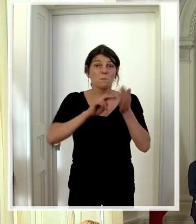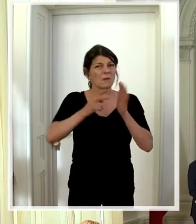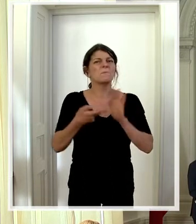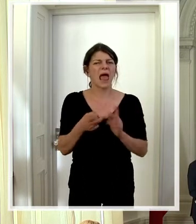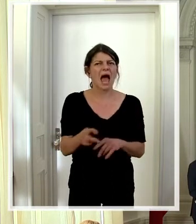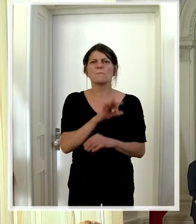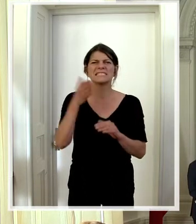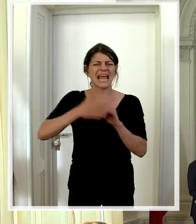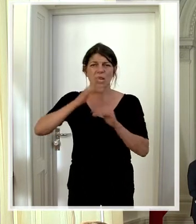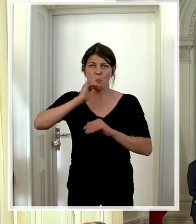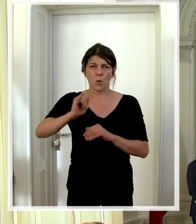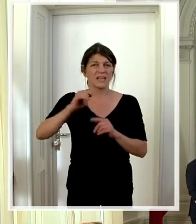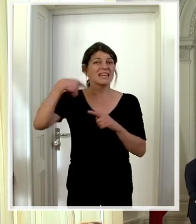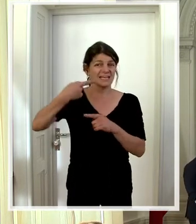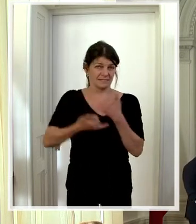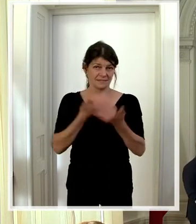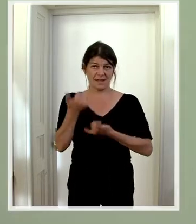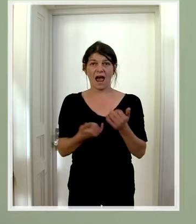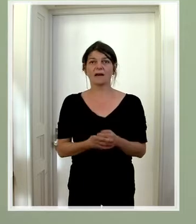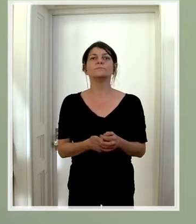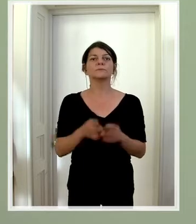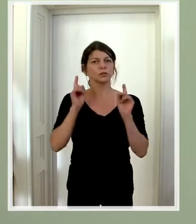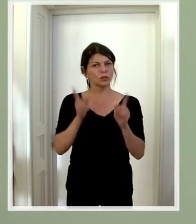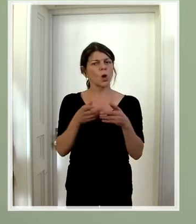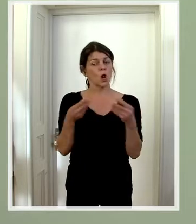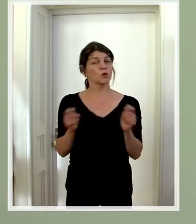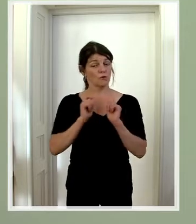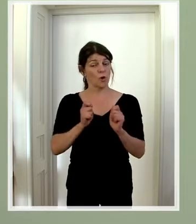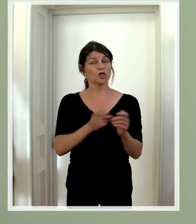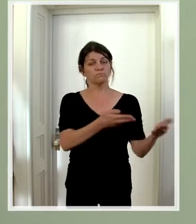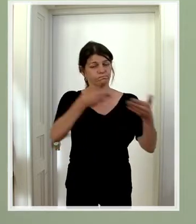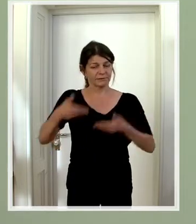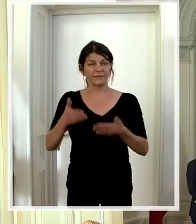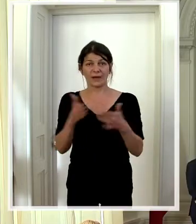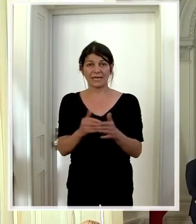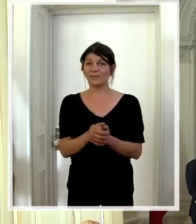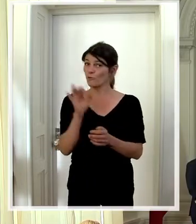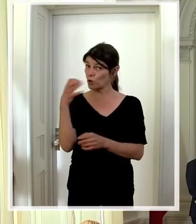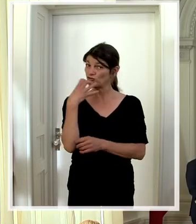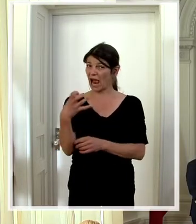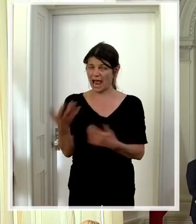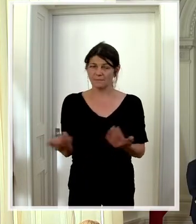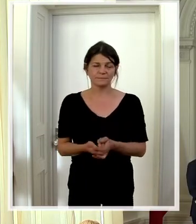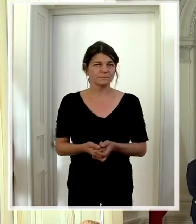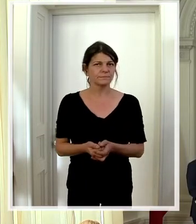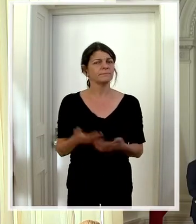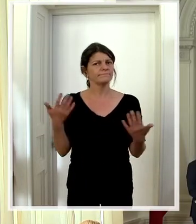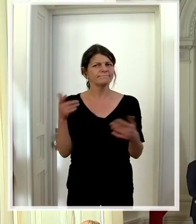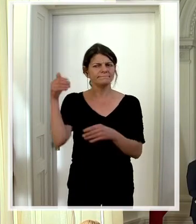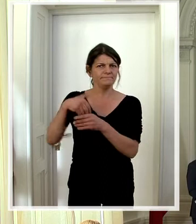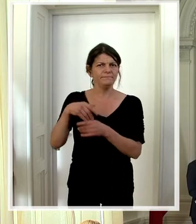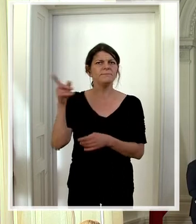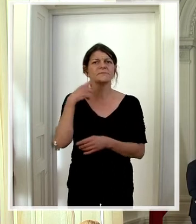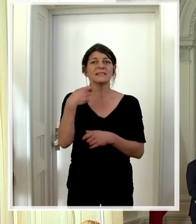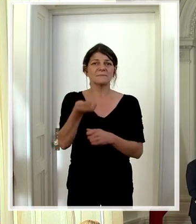bis Ende Juni das nächste Jahr ein Lösungsvorschlag auf dem Tisch liegt. Bleiben wir jetzt halt bei Schaan. Dort redet man grundsätzlich von